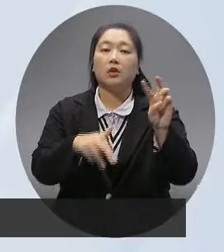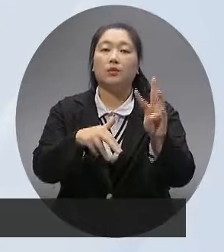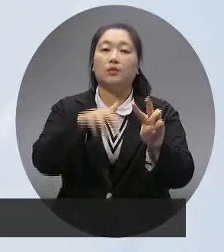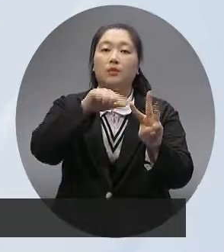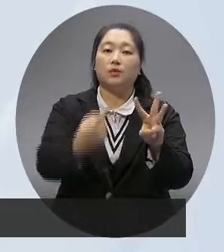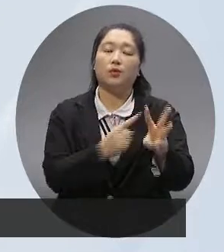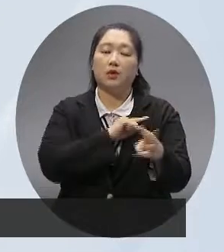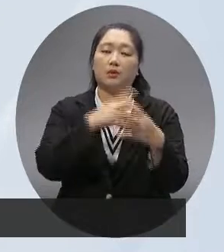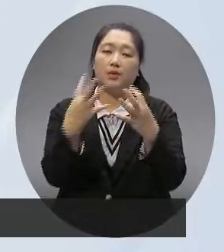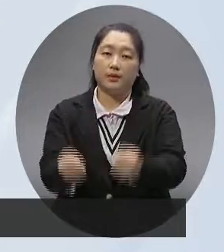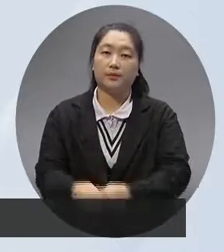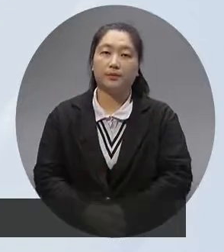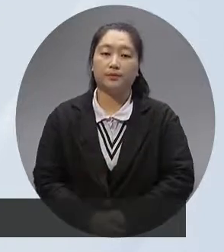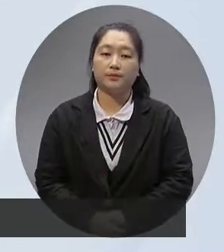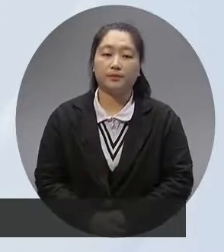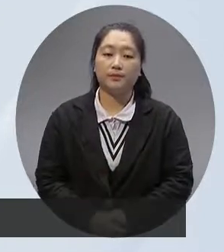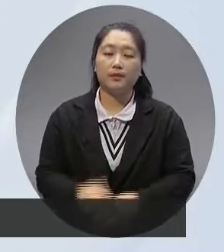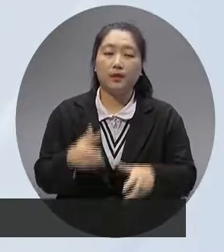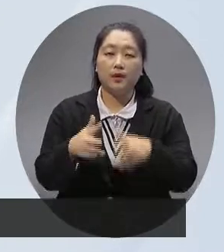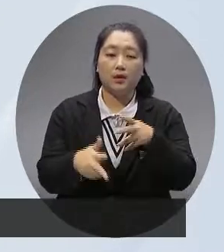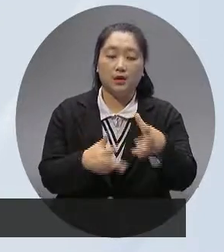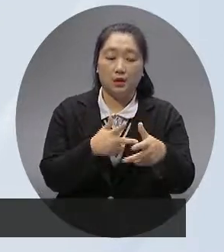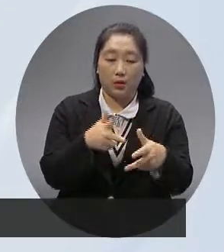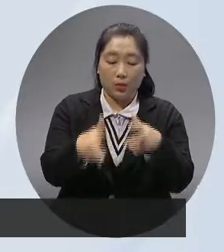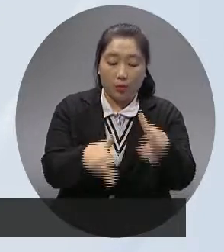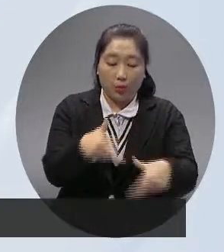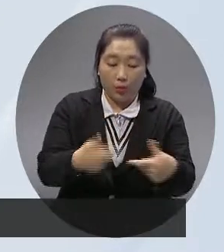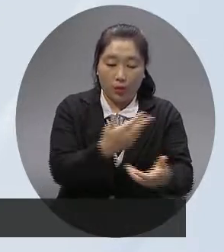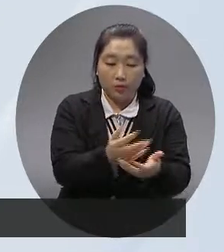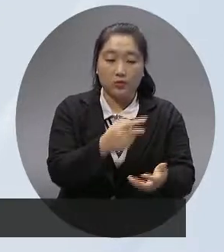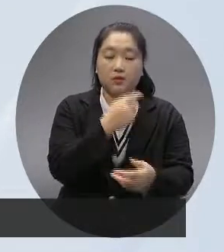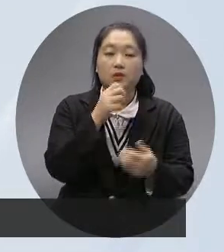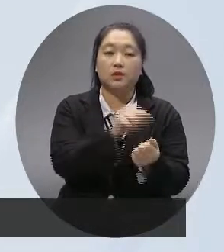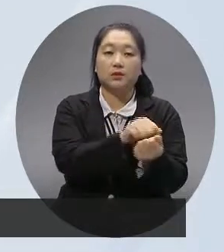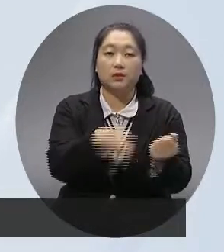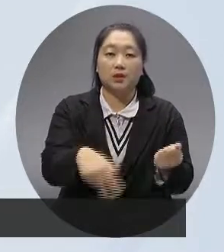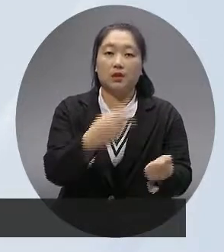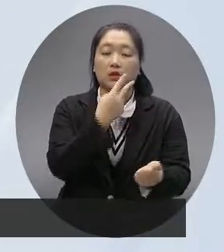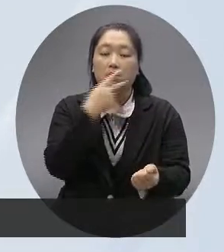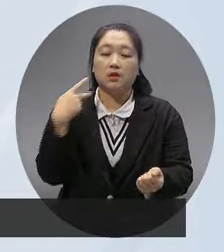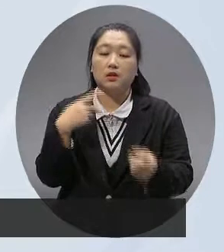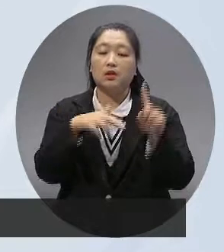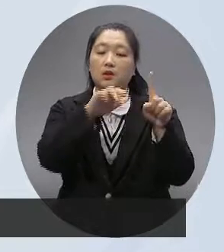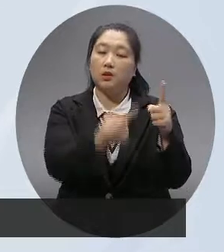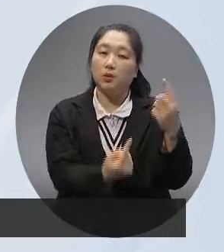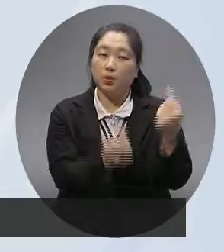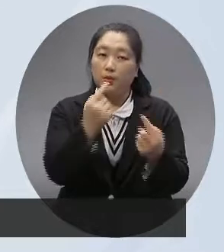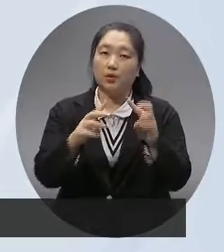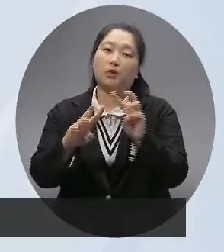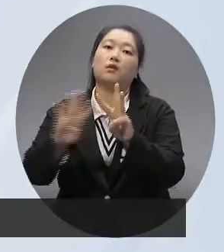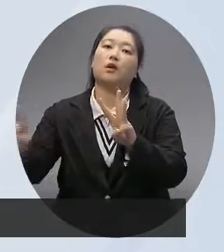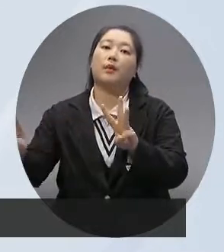많습니다. 공업군인 음성과 진천의 1조 원보다 3배나 많은 규모입니다.